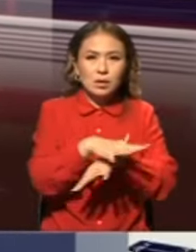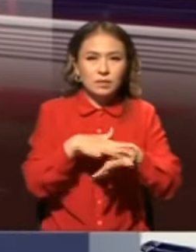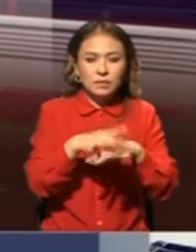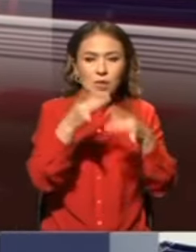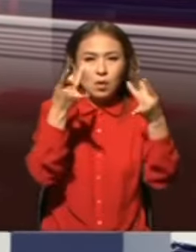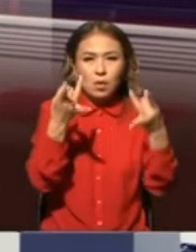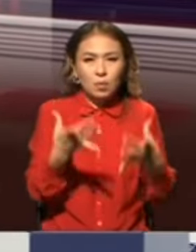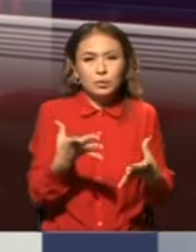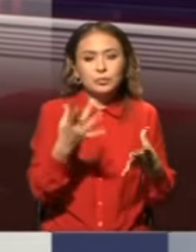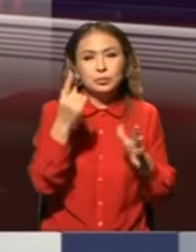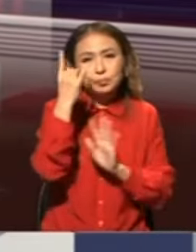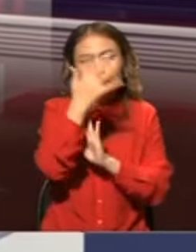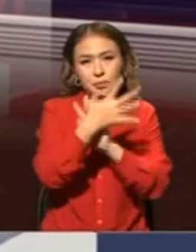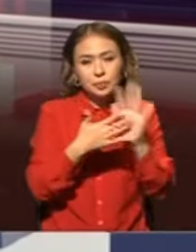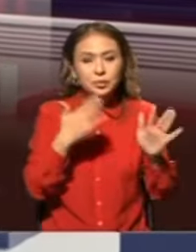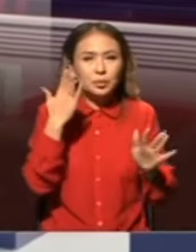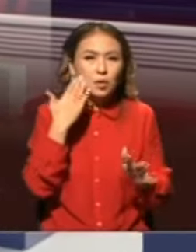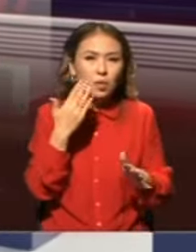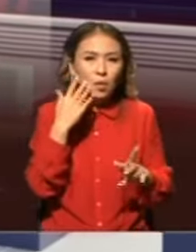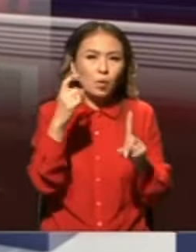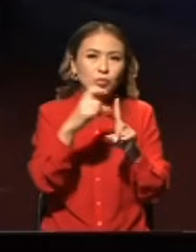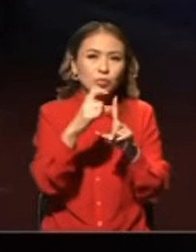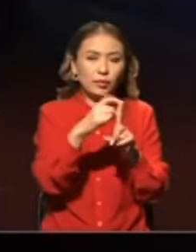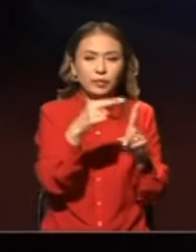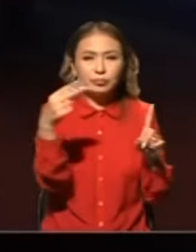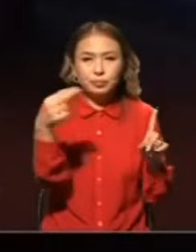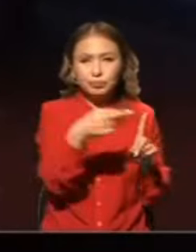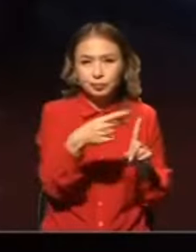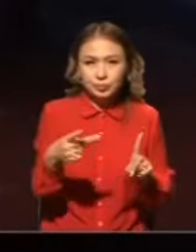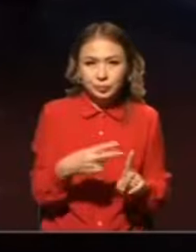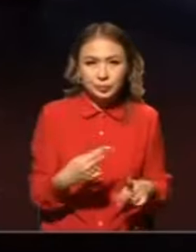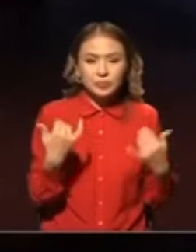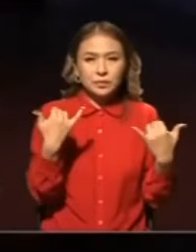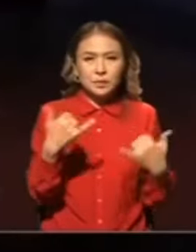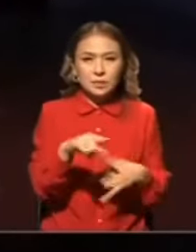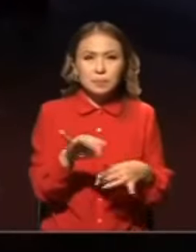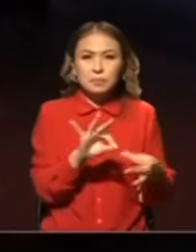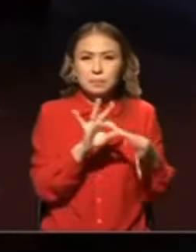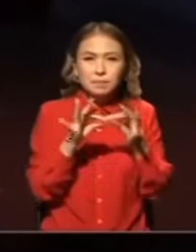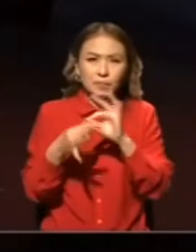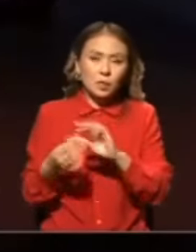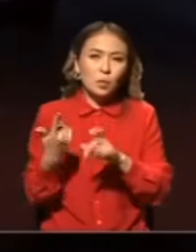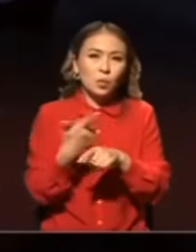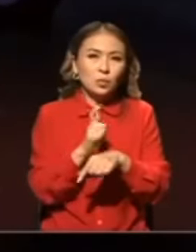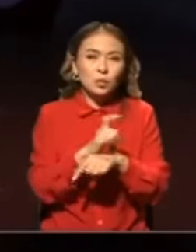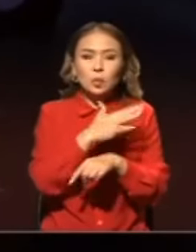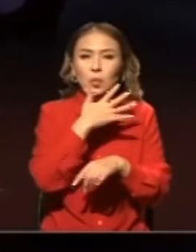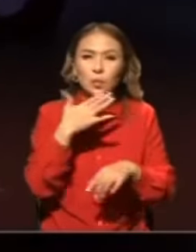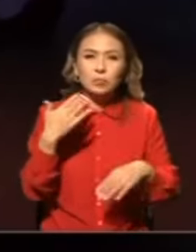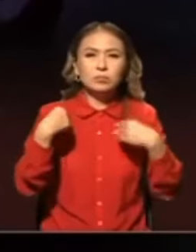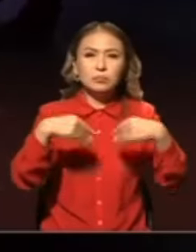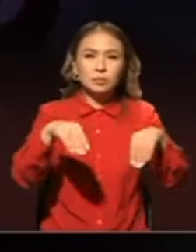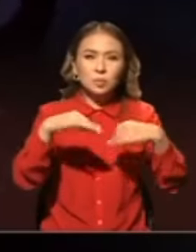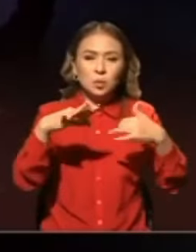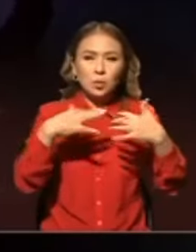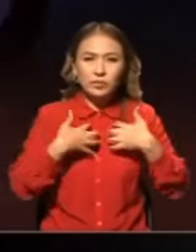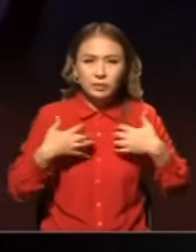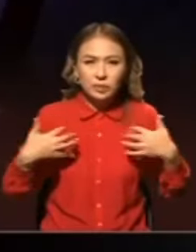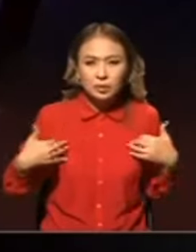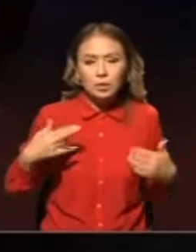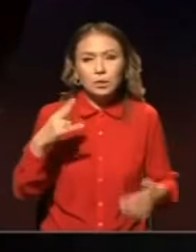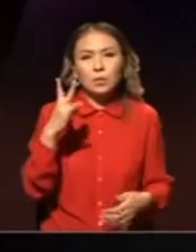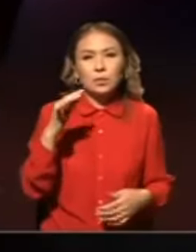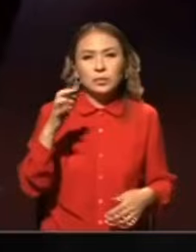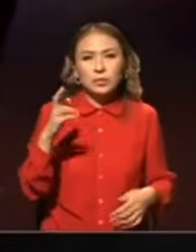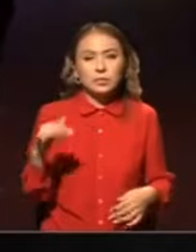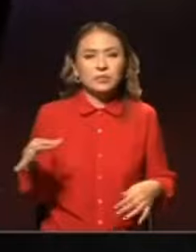өте қарапайым және өздеріне түсінікті тілде жазылды. Ондай методикалық құралдар өте көп қой қазір. Мал өсіру бойынша, құлпынай өсіру бойынша,